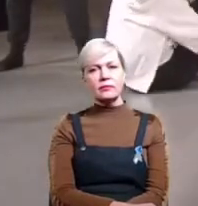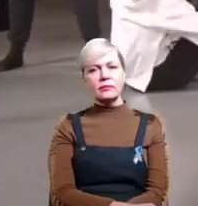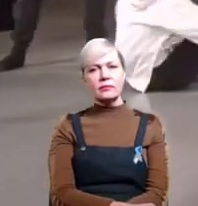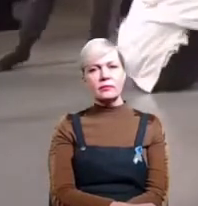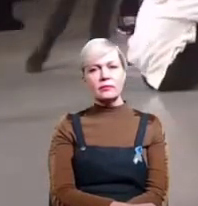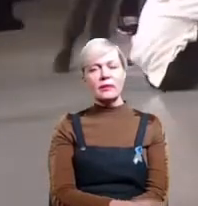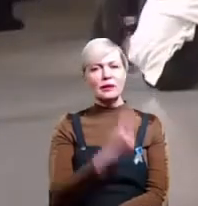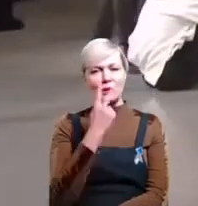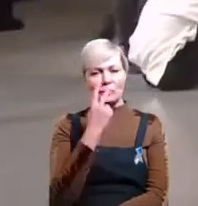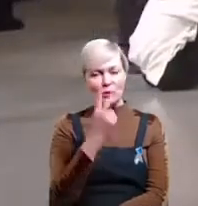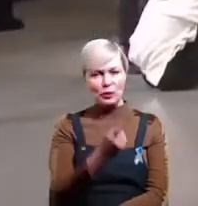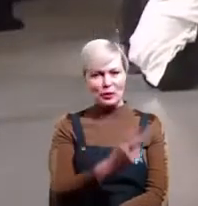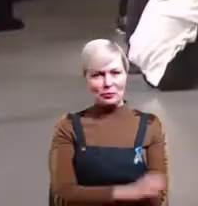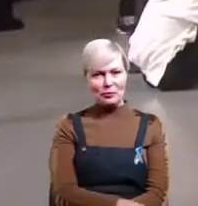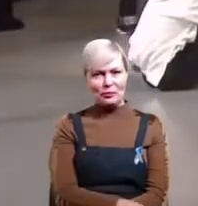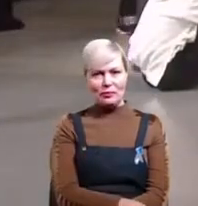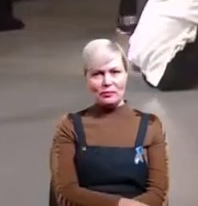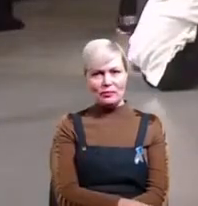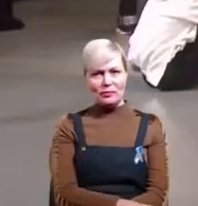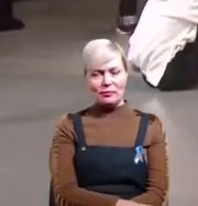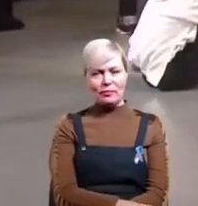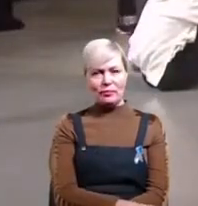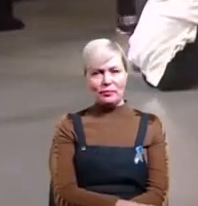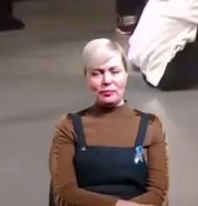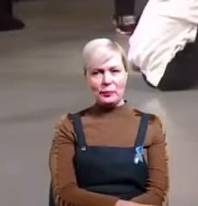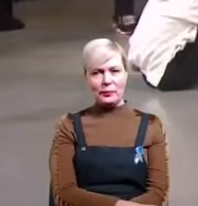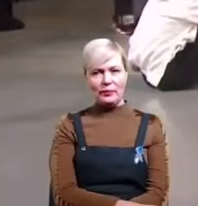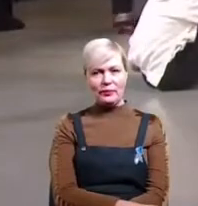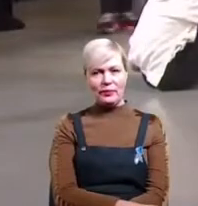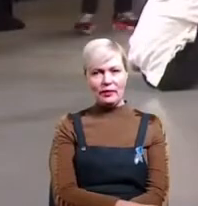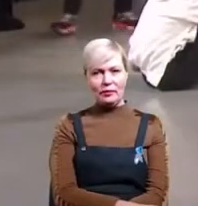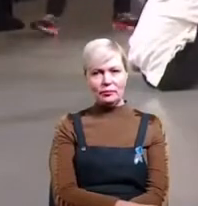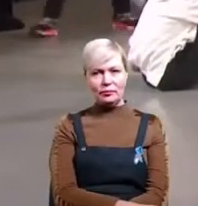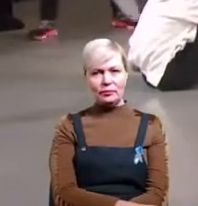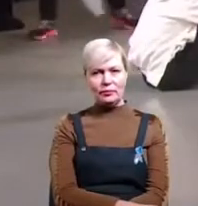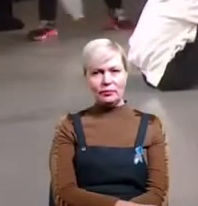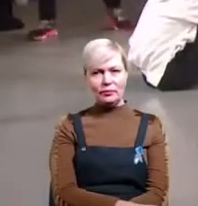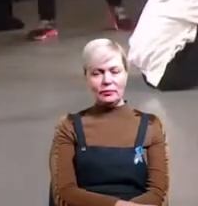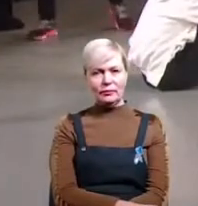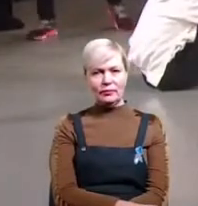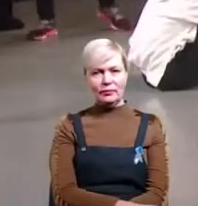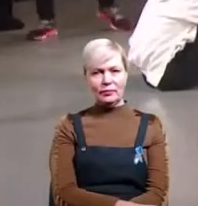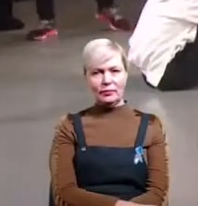Смотрим. Не, тихо, еще подожди, не спеши.